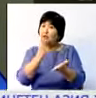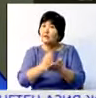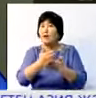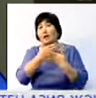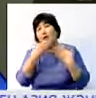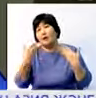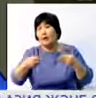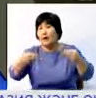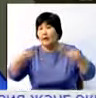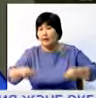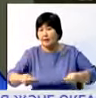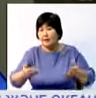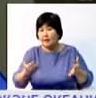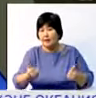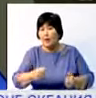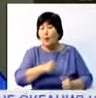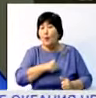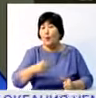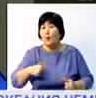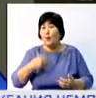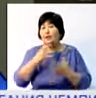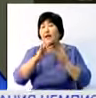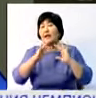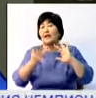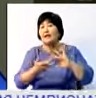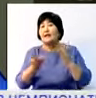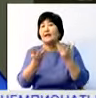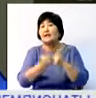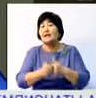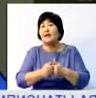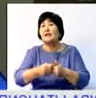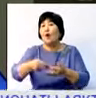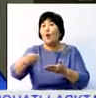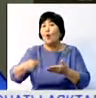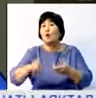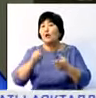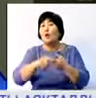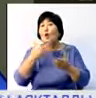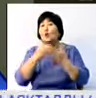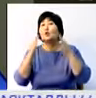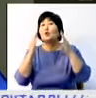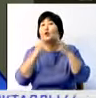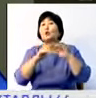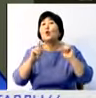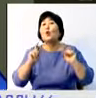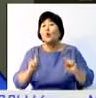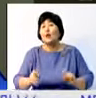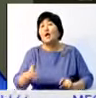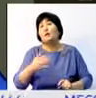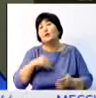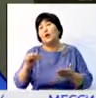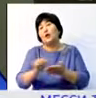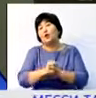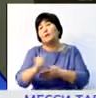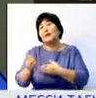жөнінде анықтамасы болса, өздерінің электрондық сандық қолтаңбасы арқылы өздерінің үйлерінде отырып алып бізге құжат